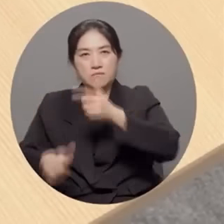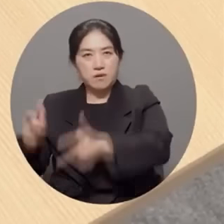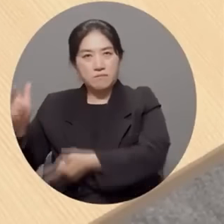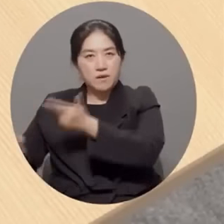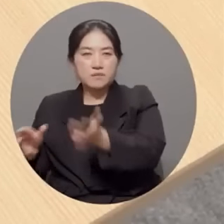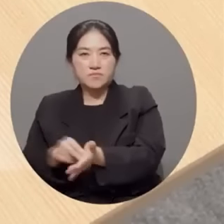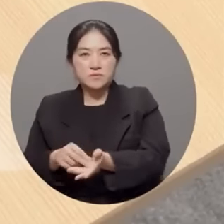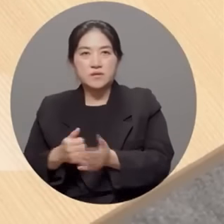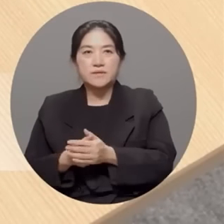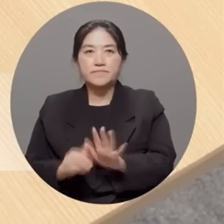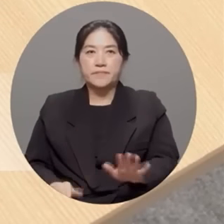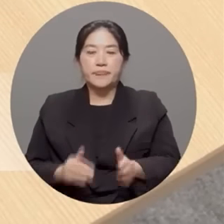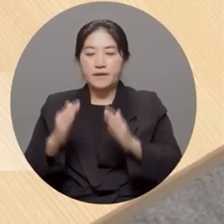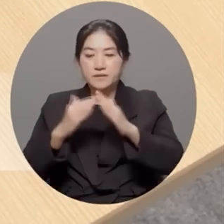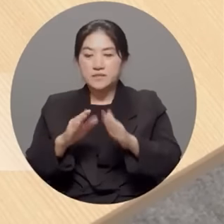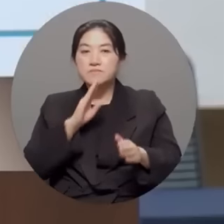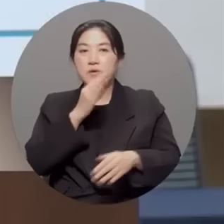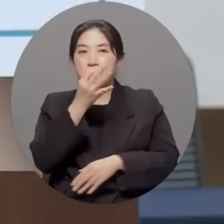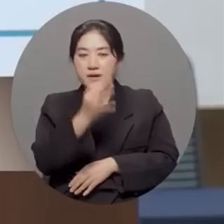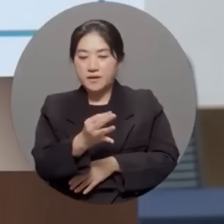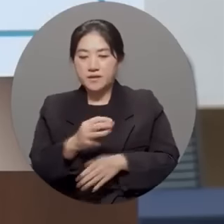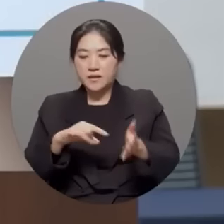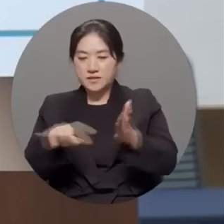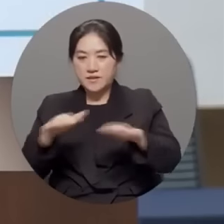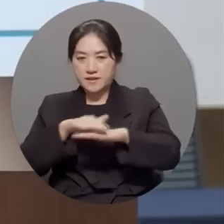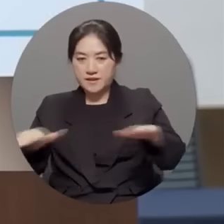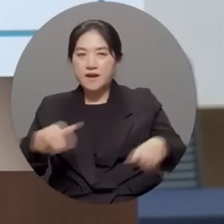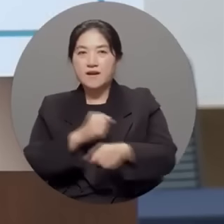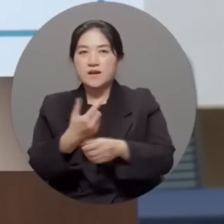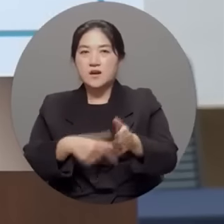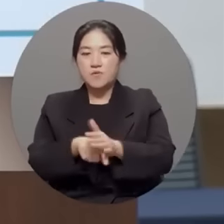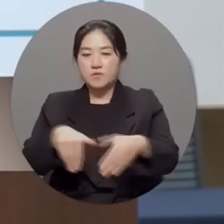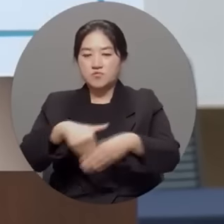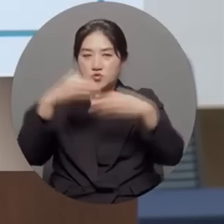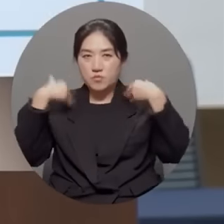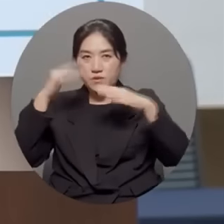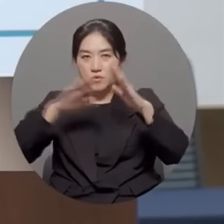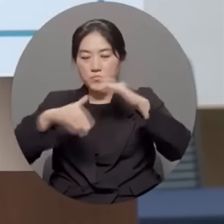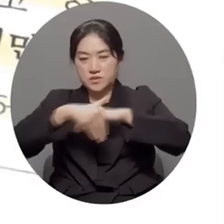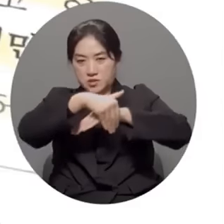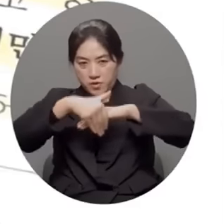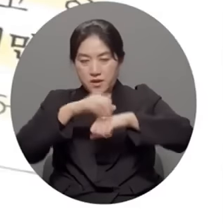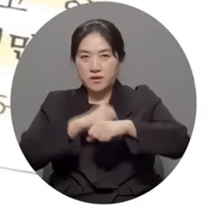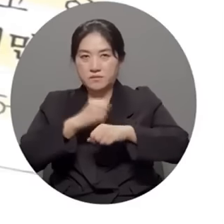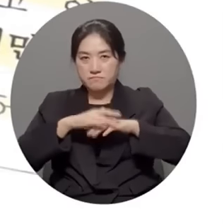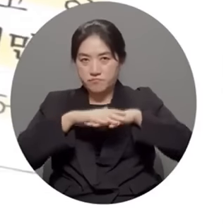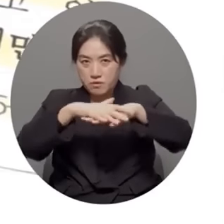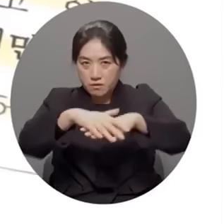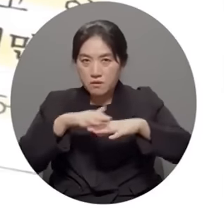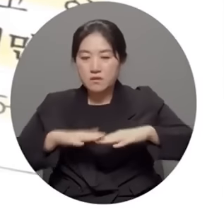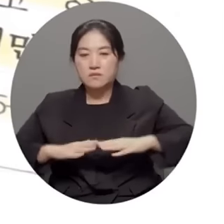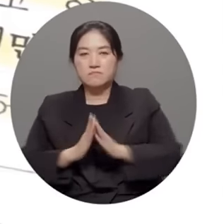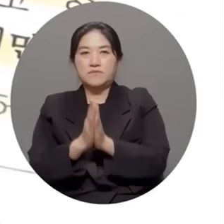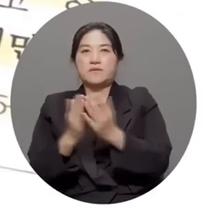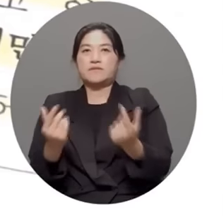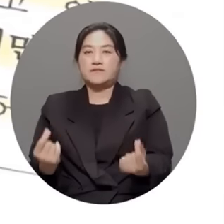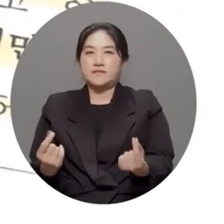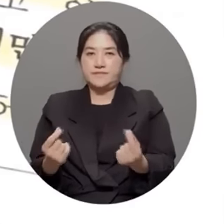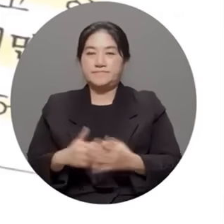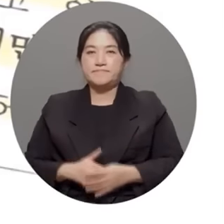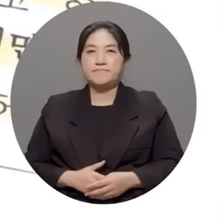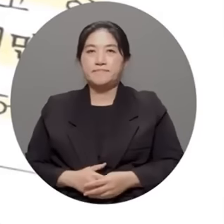커지고 반영해 과세 형평성을 강화한다는 문재인 정부의 공시가 현실화 로드맵이 사실상 폐기된 것으로